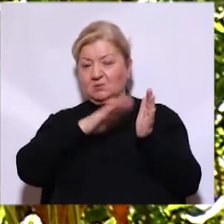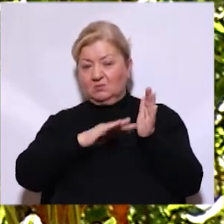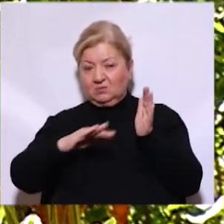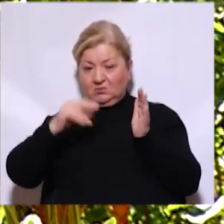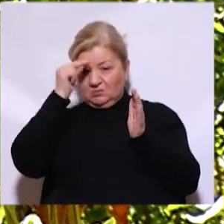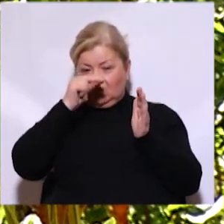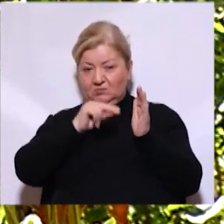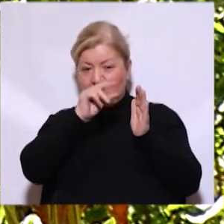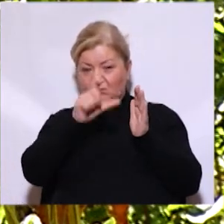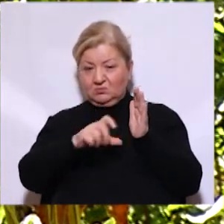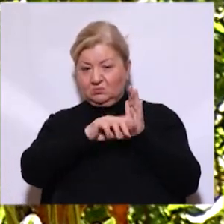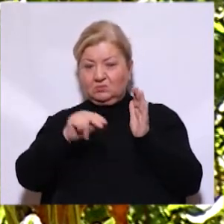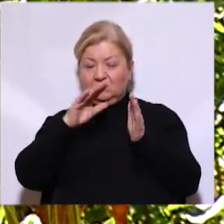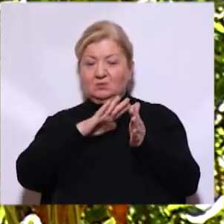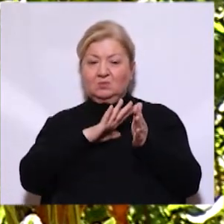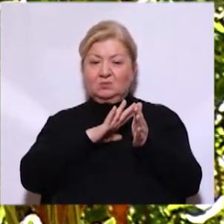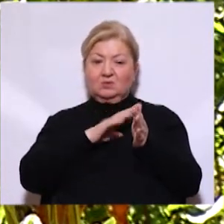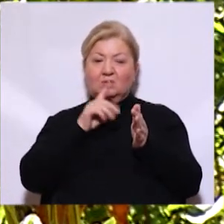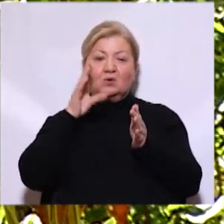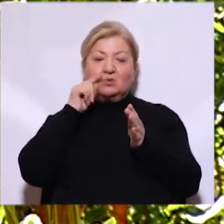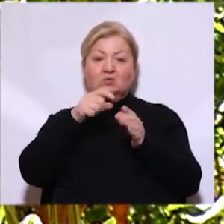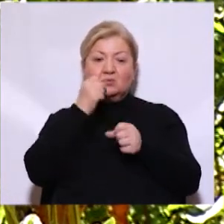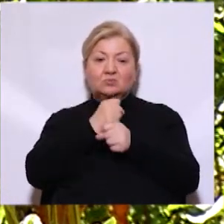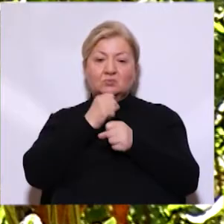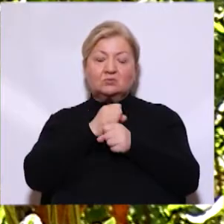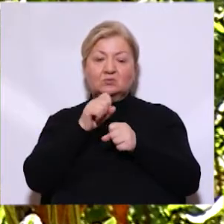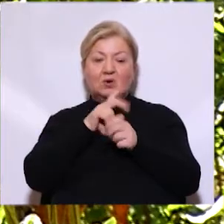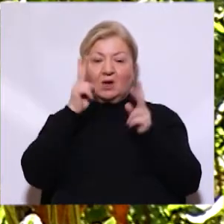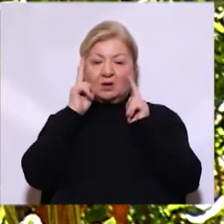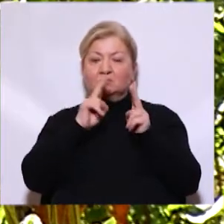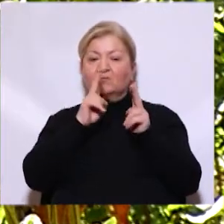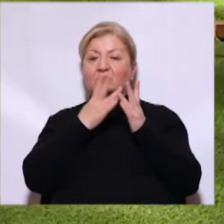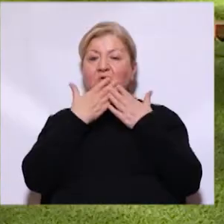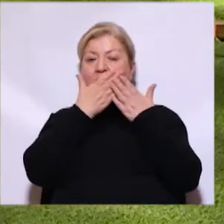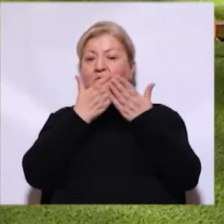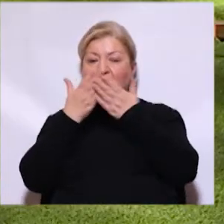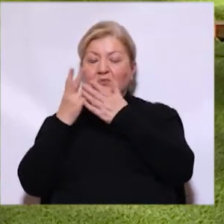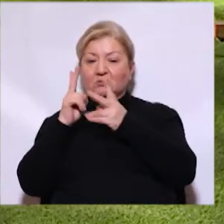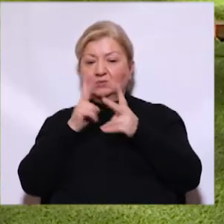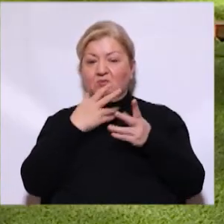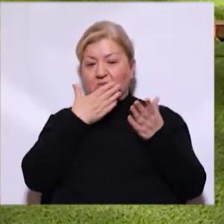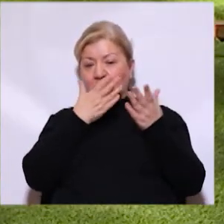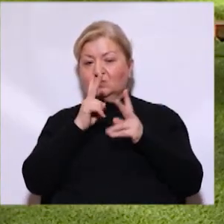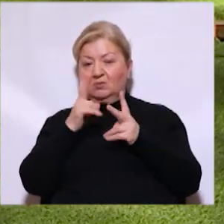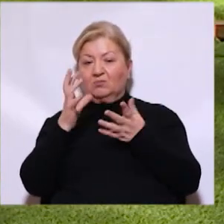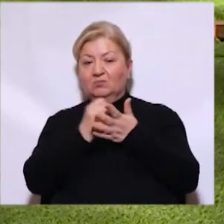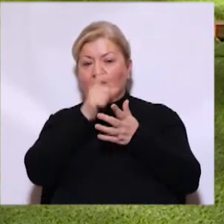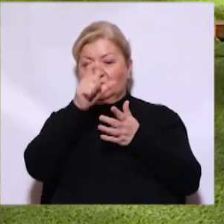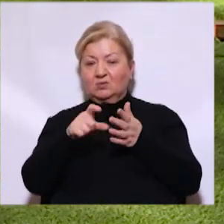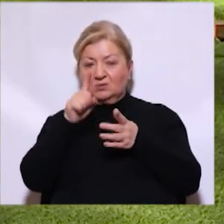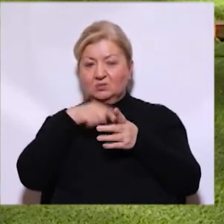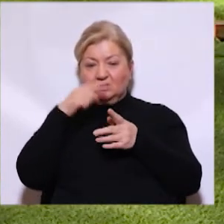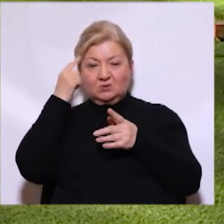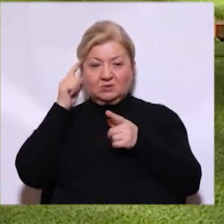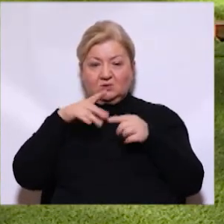დოკუმენტური ფილმი და როდესაც ამ ფილმზე მუშაობდნენ, არიცოდნენ მისთვის მიემართათ და საბოლოოდ მოძებნეთ ერთ-ერთი ადამიანი, ვინც